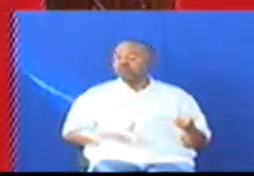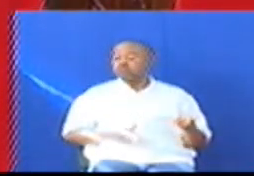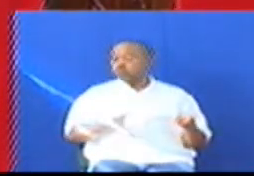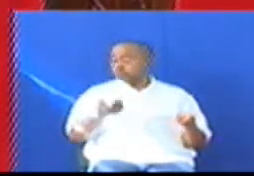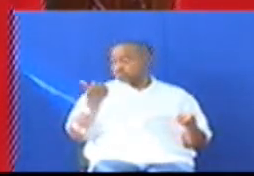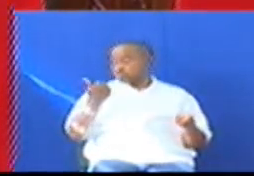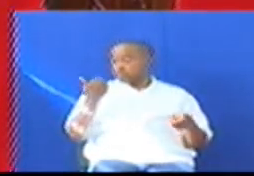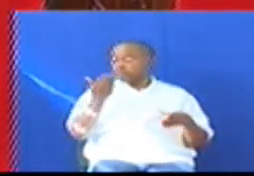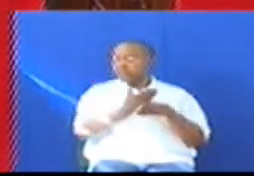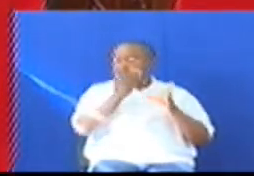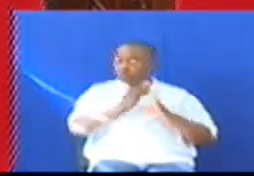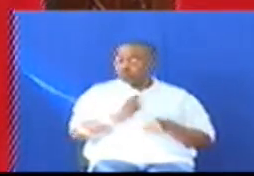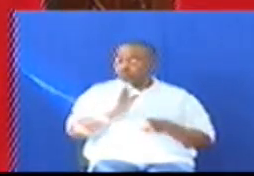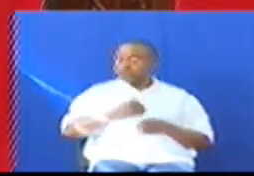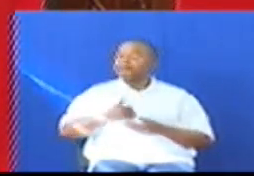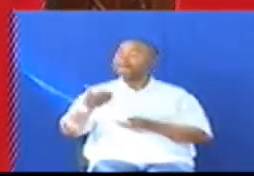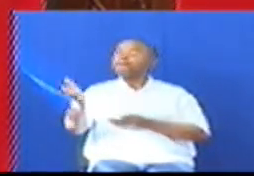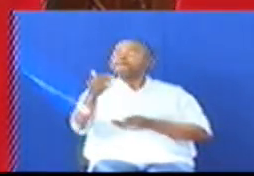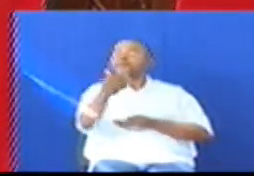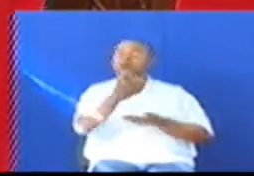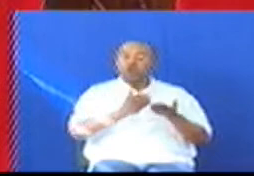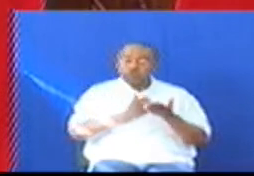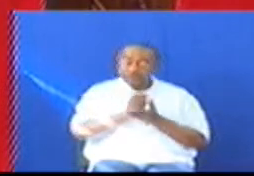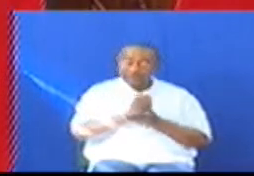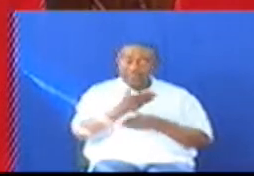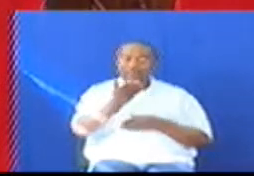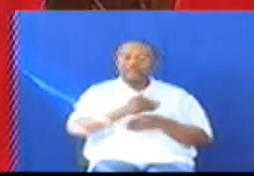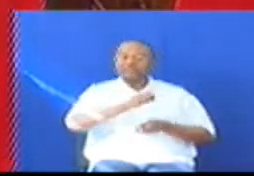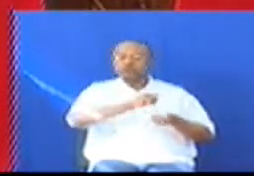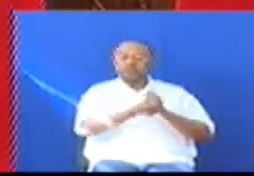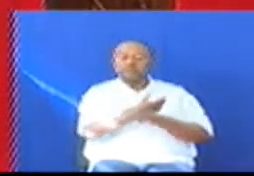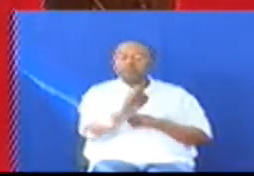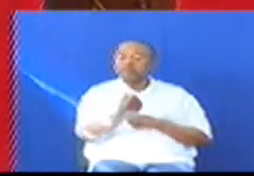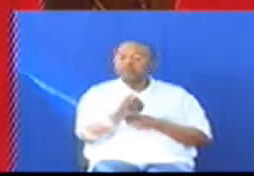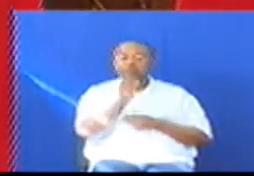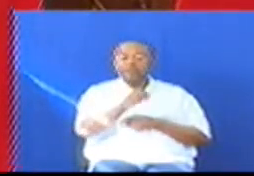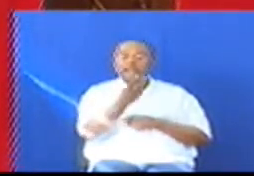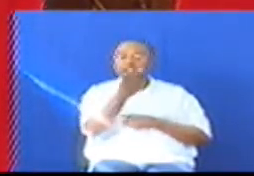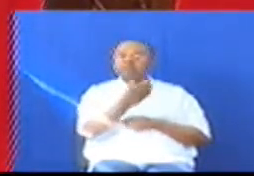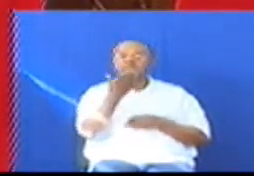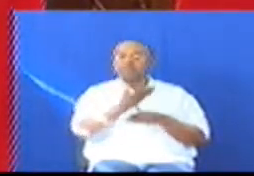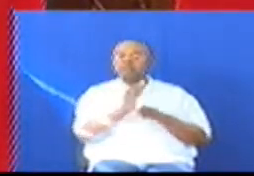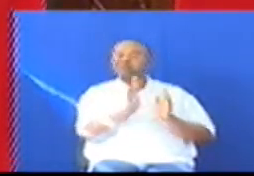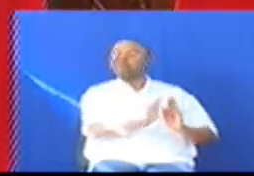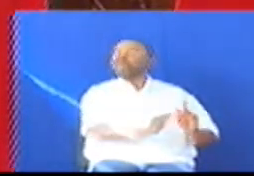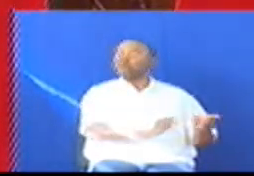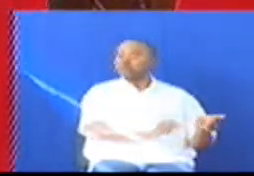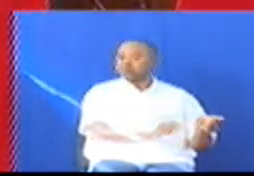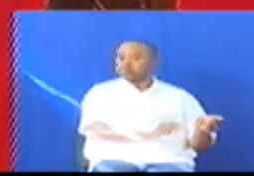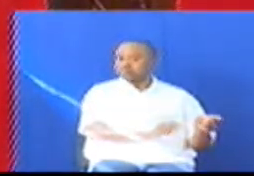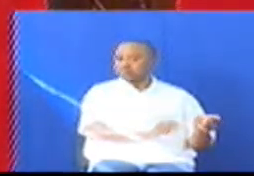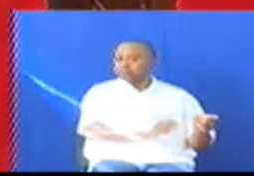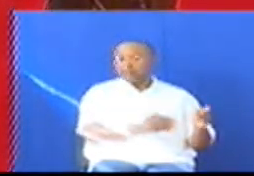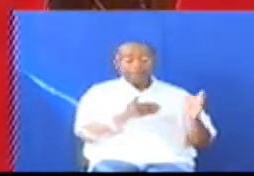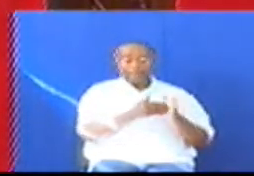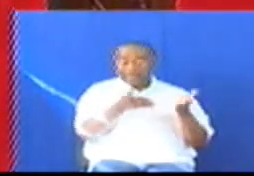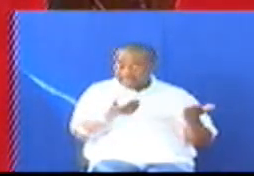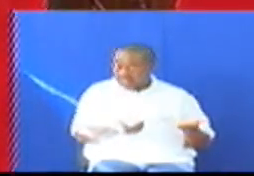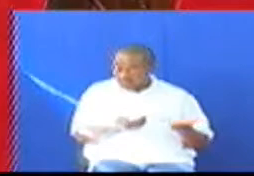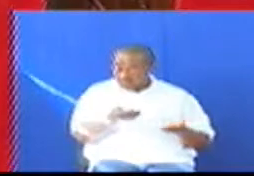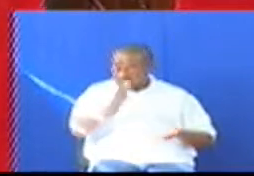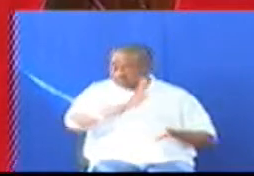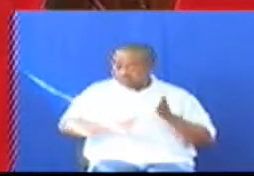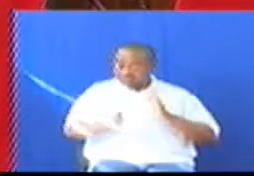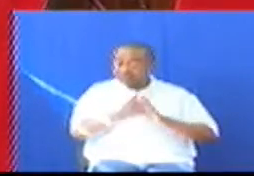kupitia mabilioni change. Wameshakaa nazo fedha hizi zaidi ya miaka miwili sasa, hadi leo hii usuluhishi wa jambo